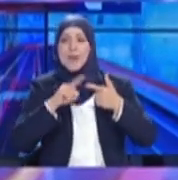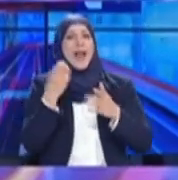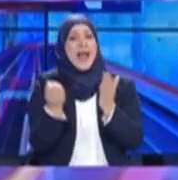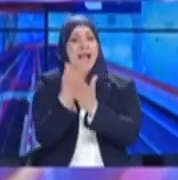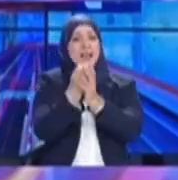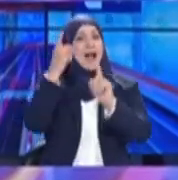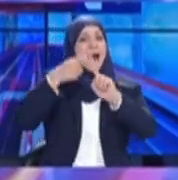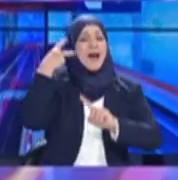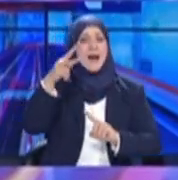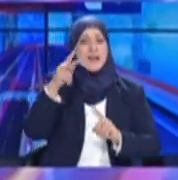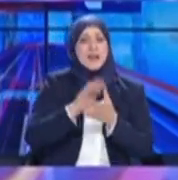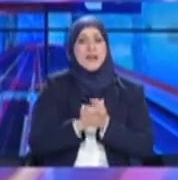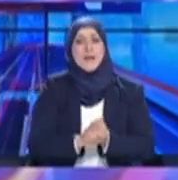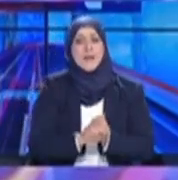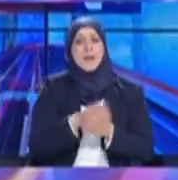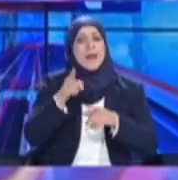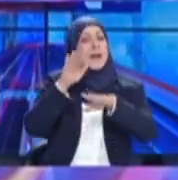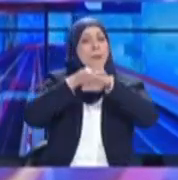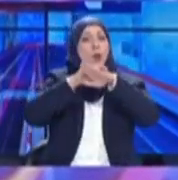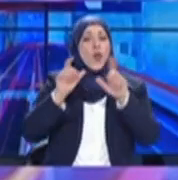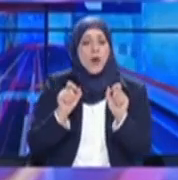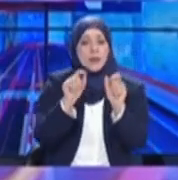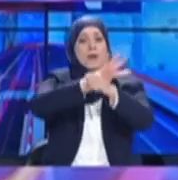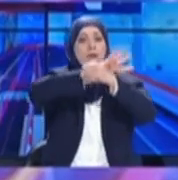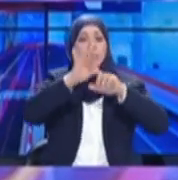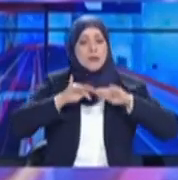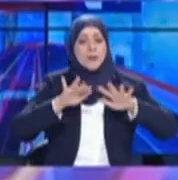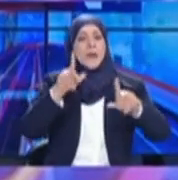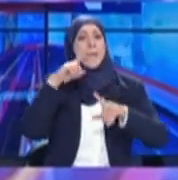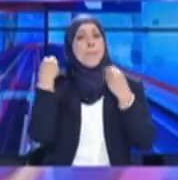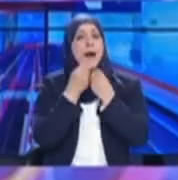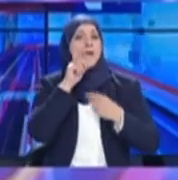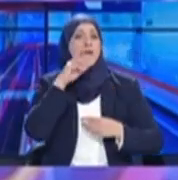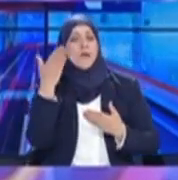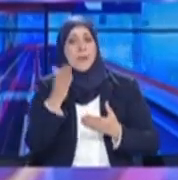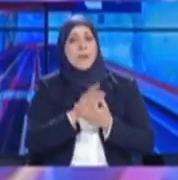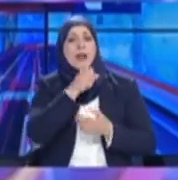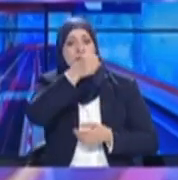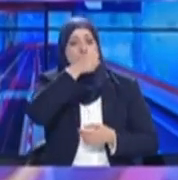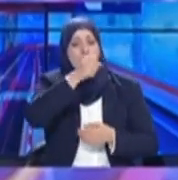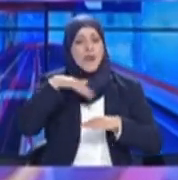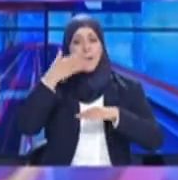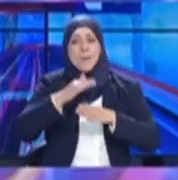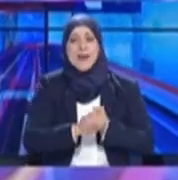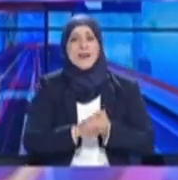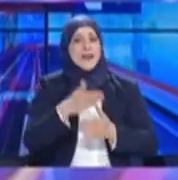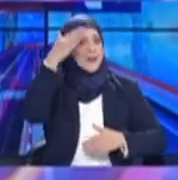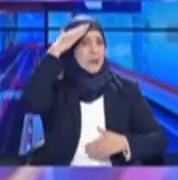خاصه باتوا قمنا مع الزميل عواطف بعد قليل